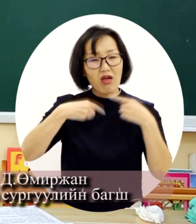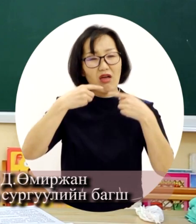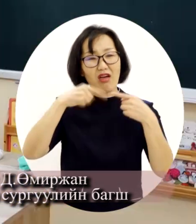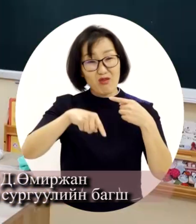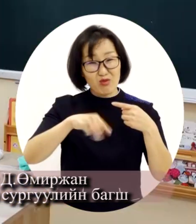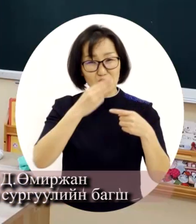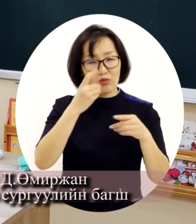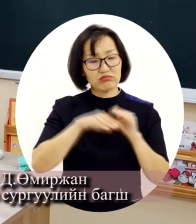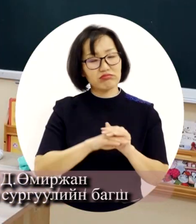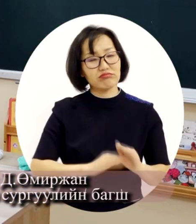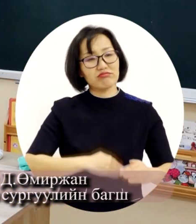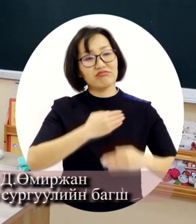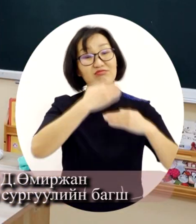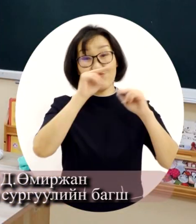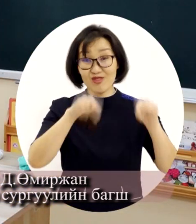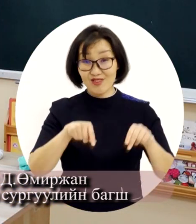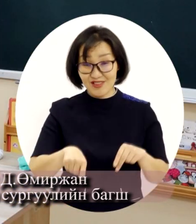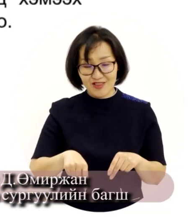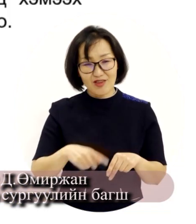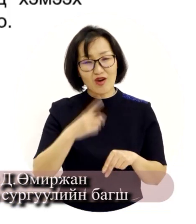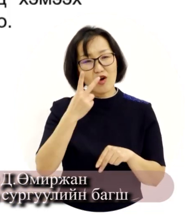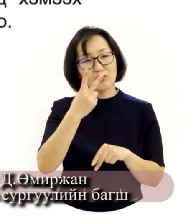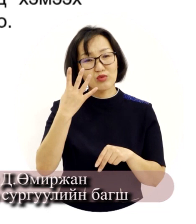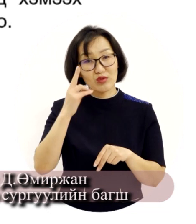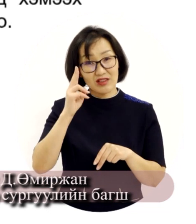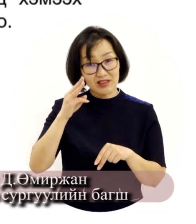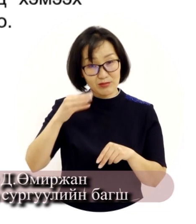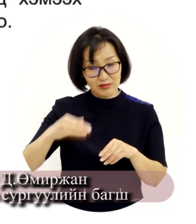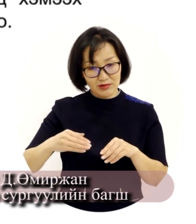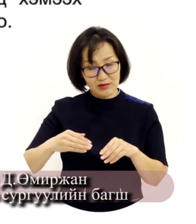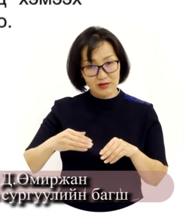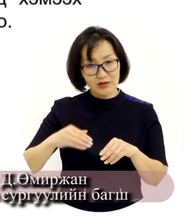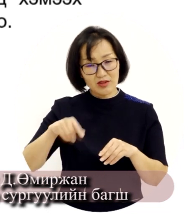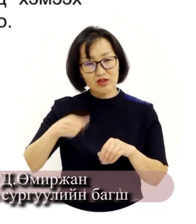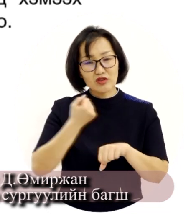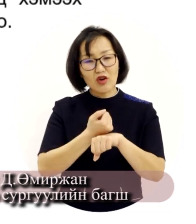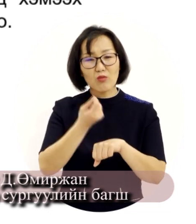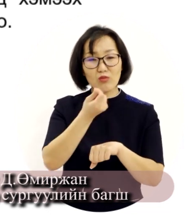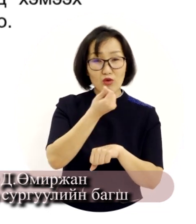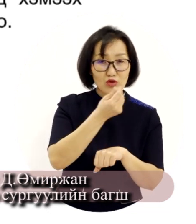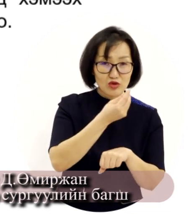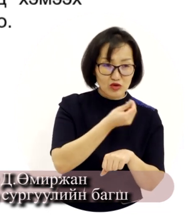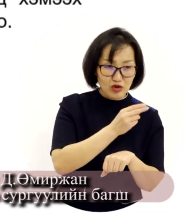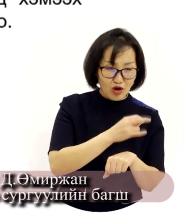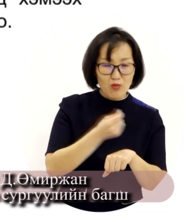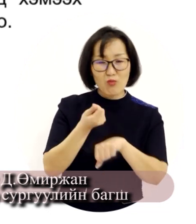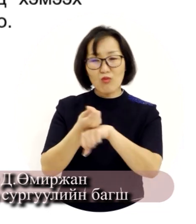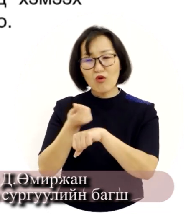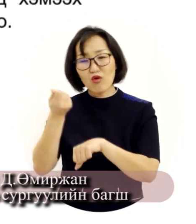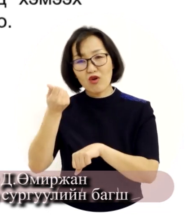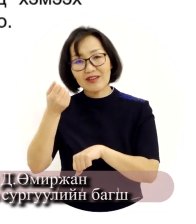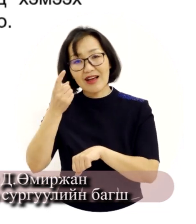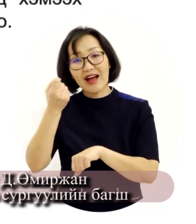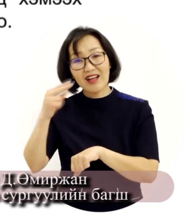Отанымыздың тарихы мен мәдениеті жайлы білдік. Енді білімімізді пысықтап бір жаттығу жасайық. Бір,